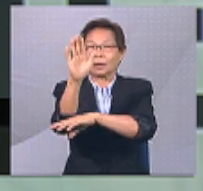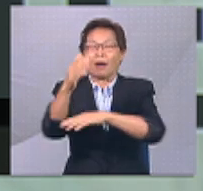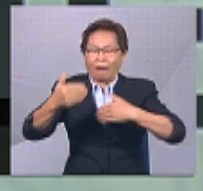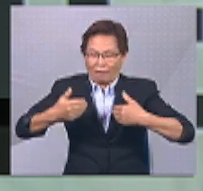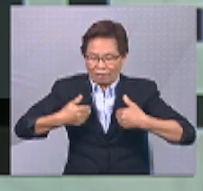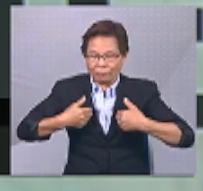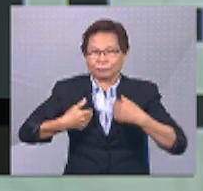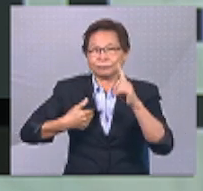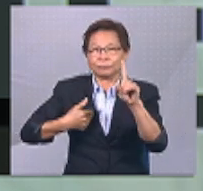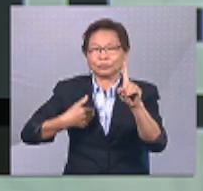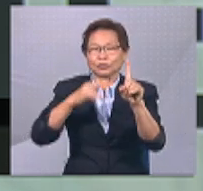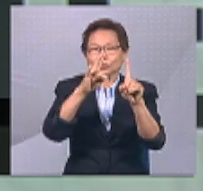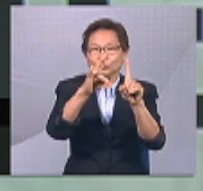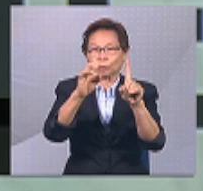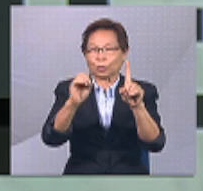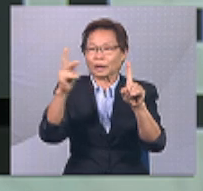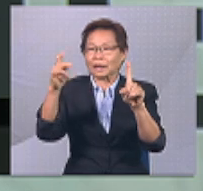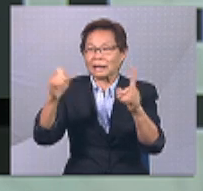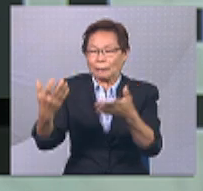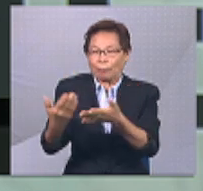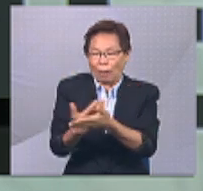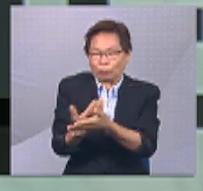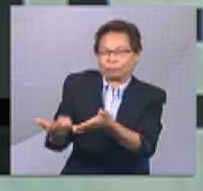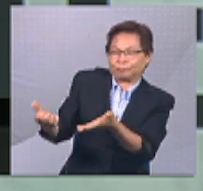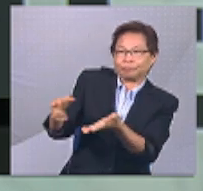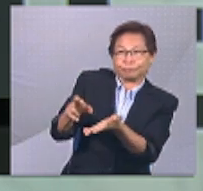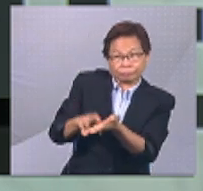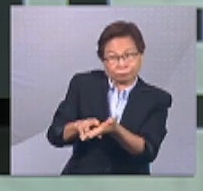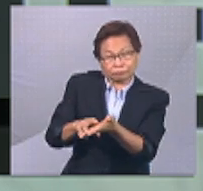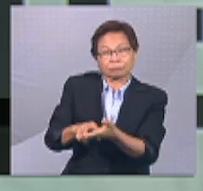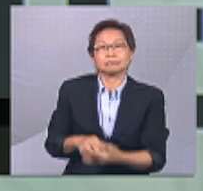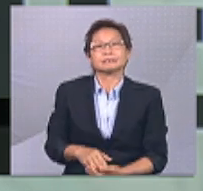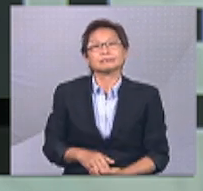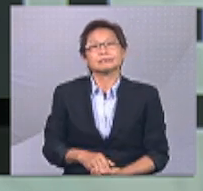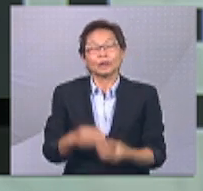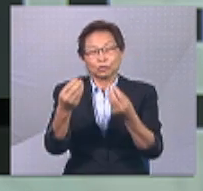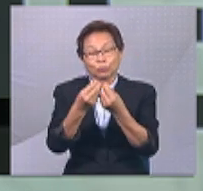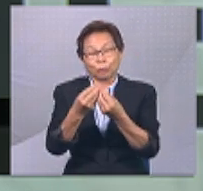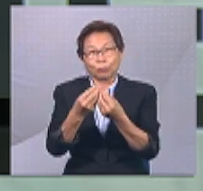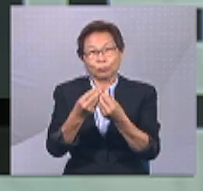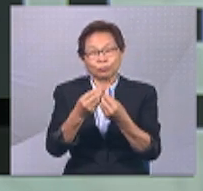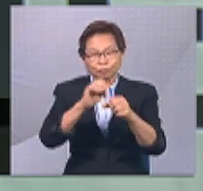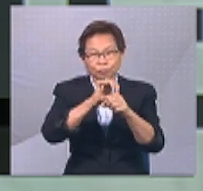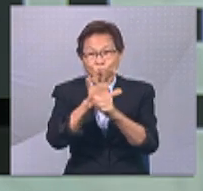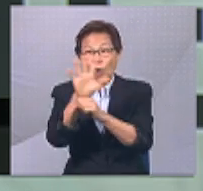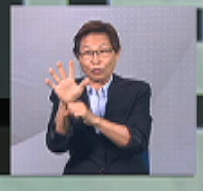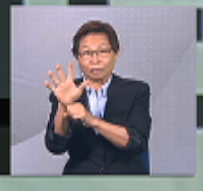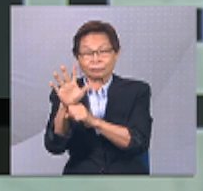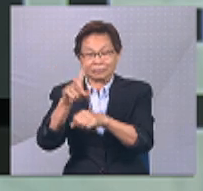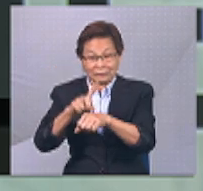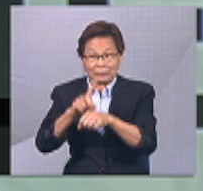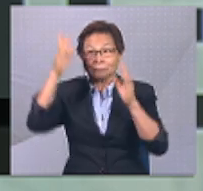terdapat 170 kes baru yang telah dilaporkan. Ini menjadikan jumlah kes positif COVID-19 di